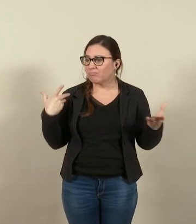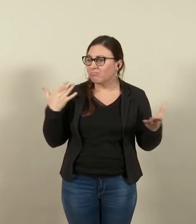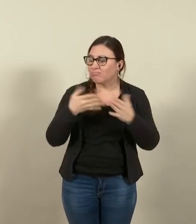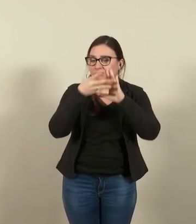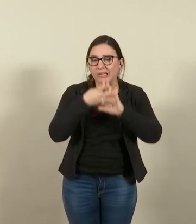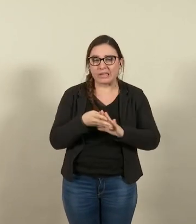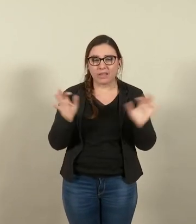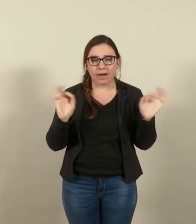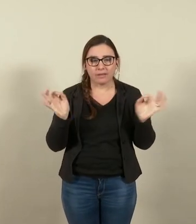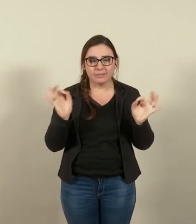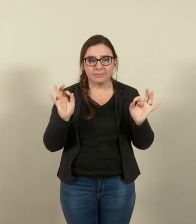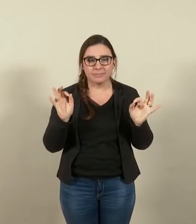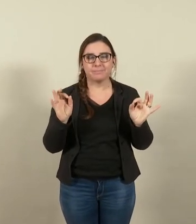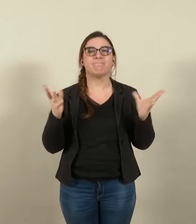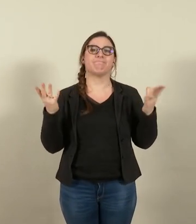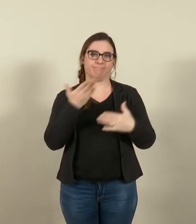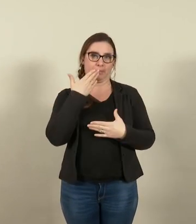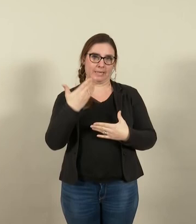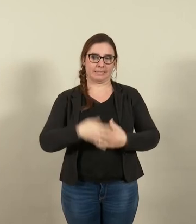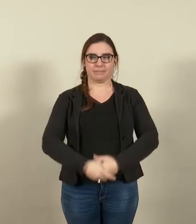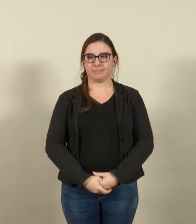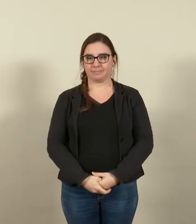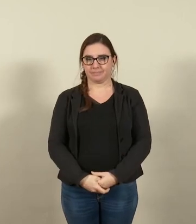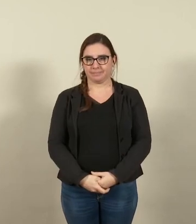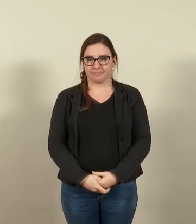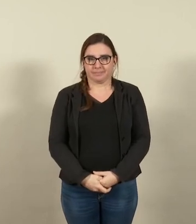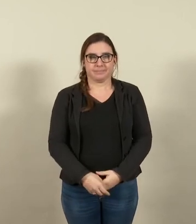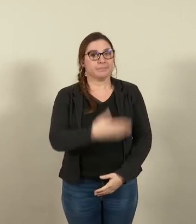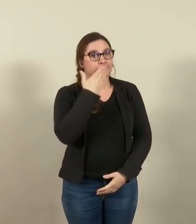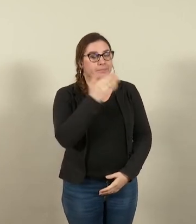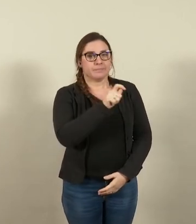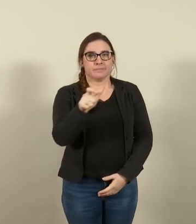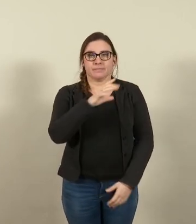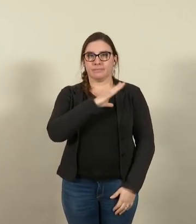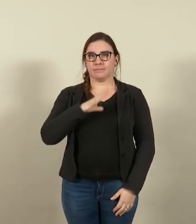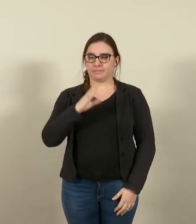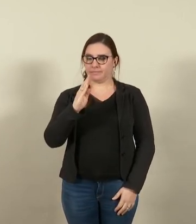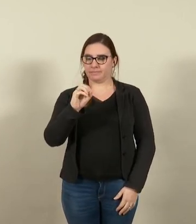critères je vous remercie merci Madame Boher